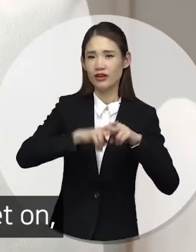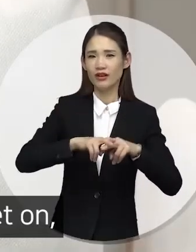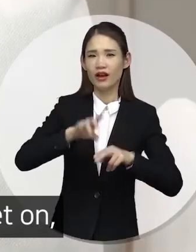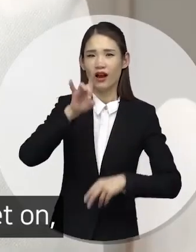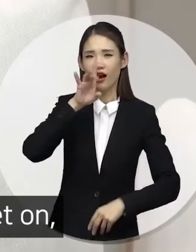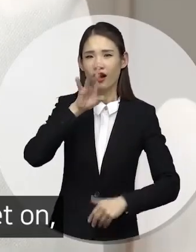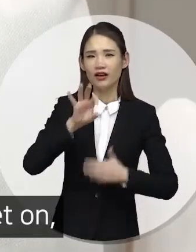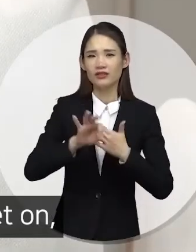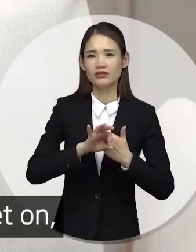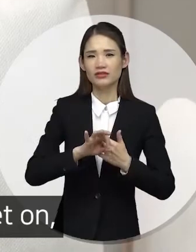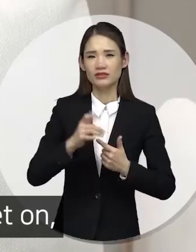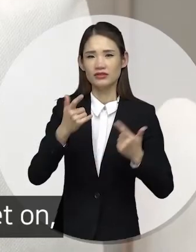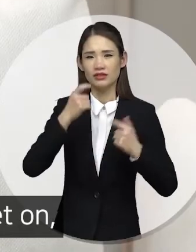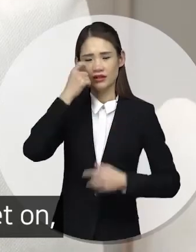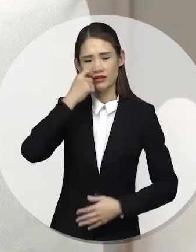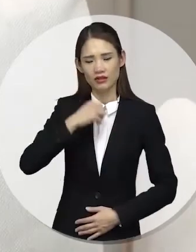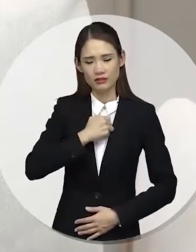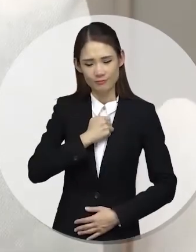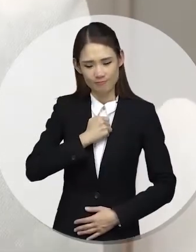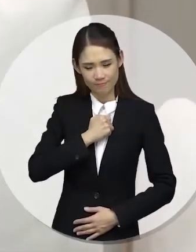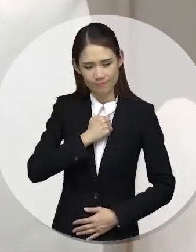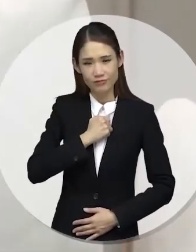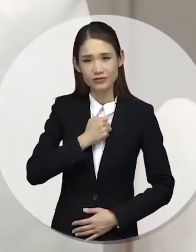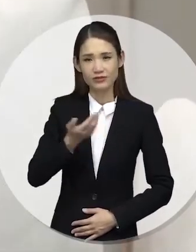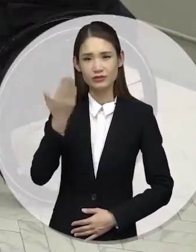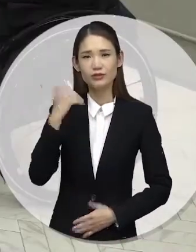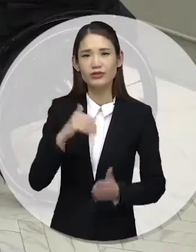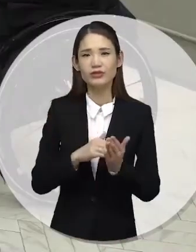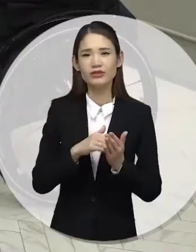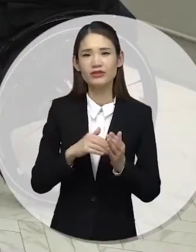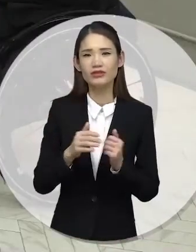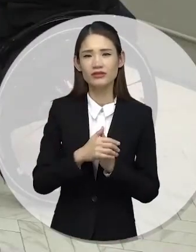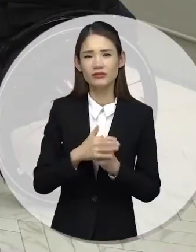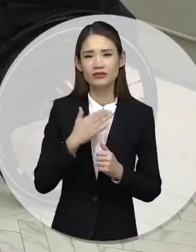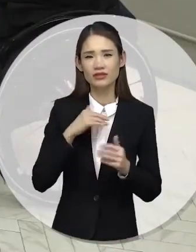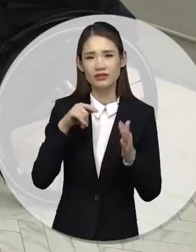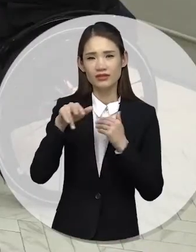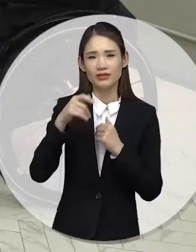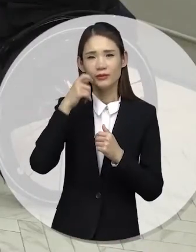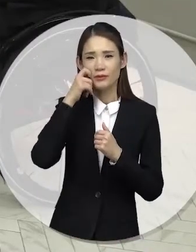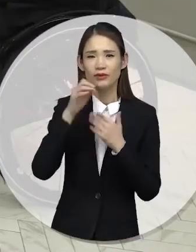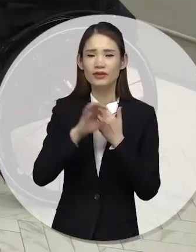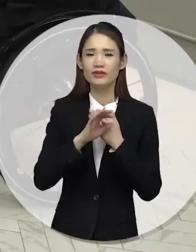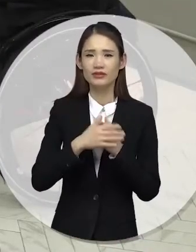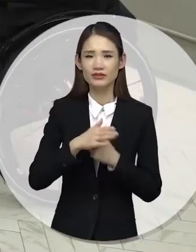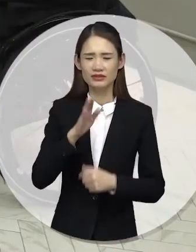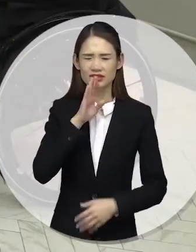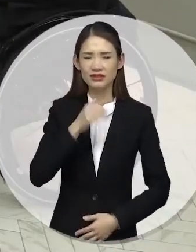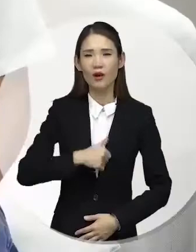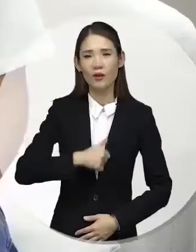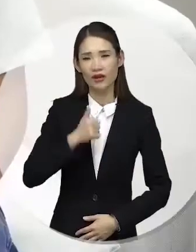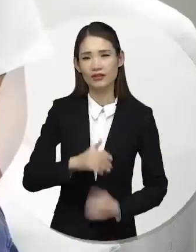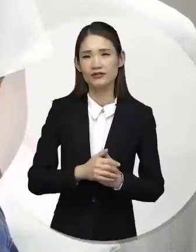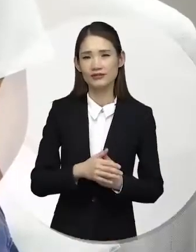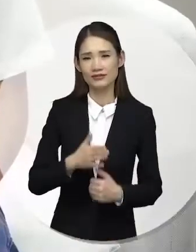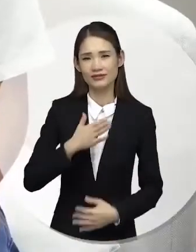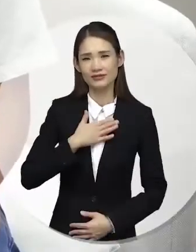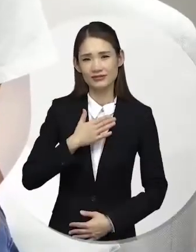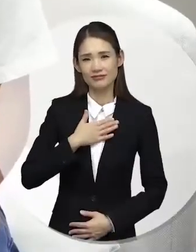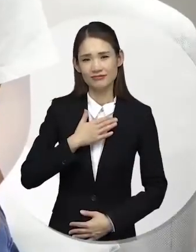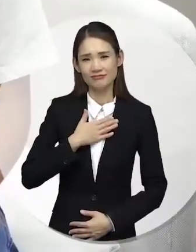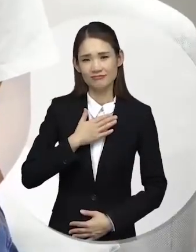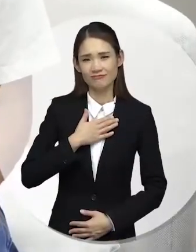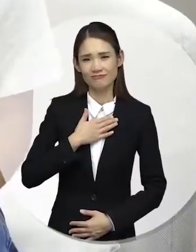없다는 것 자체가 그 비참함이 믹신 지나가잖아요. 나 어디 가야 되는데 못 간다. 이게 진짜 화나서.